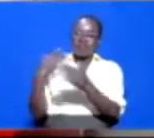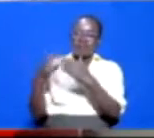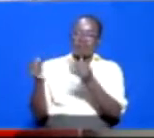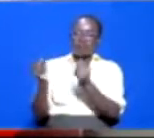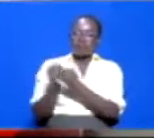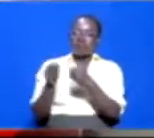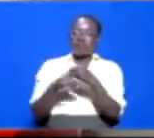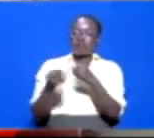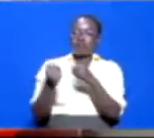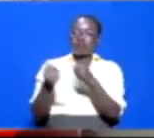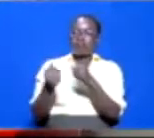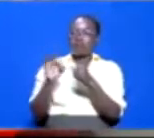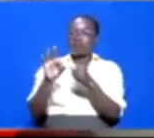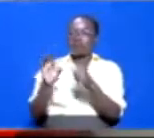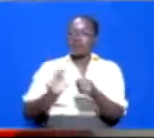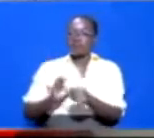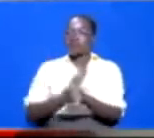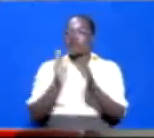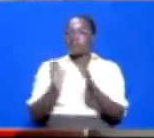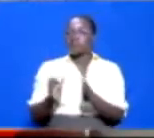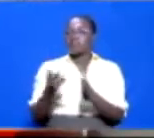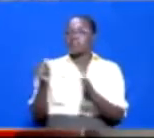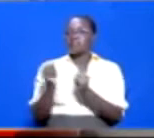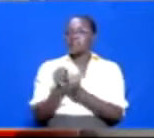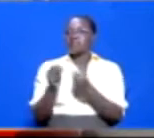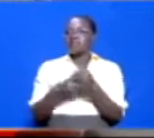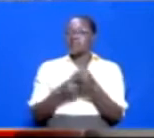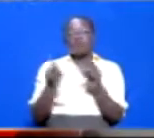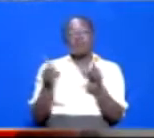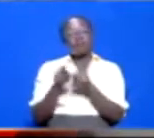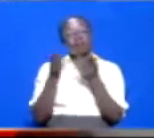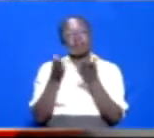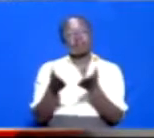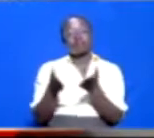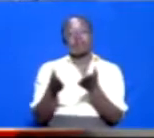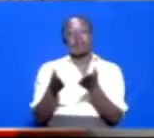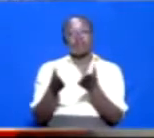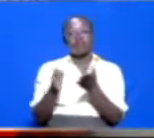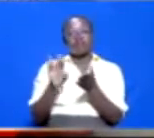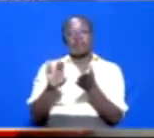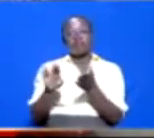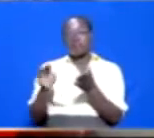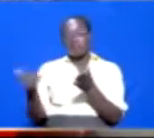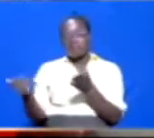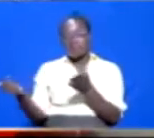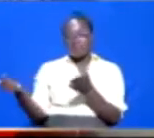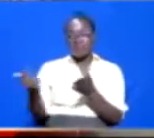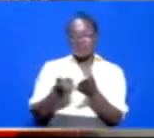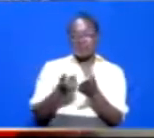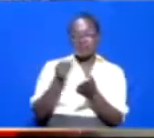wale commissioner watatu walikuwa pale 2017 bado wako pale, na hao wanne watakuja, na tumesikia wao commissioner